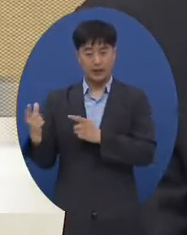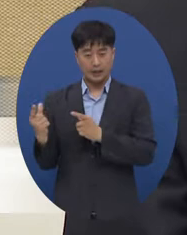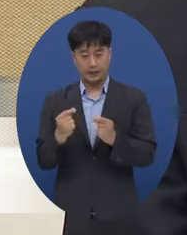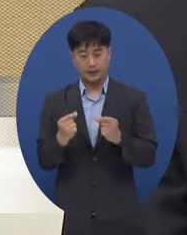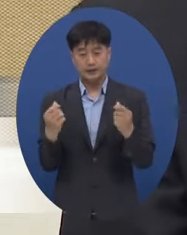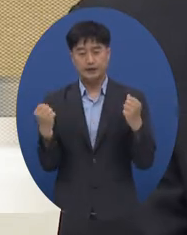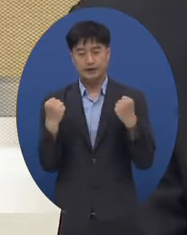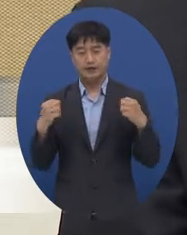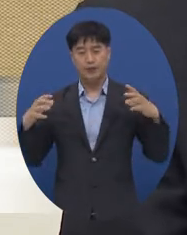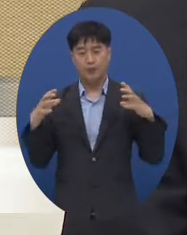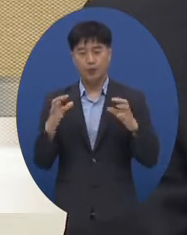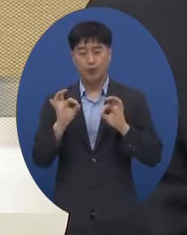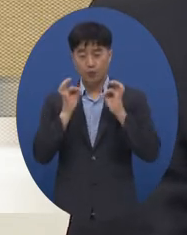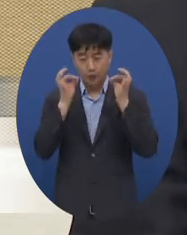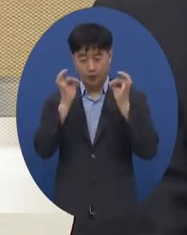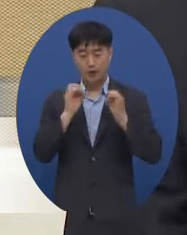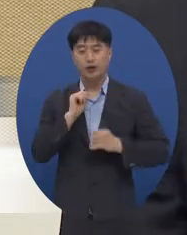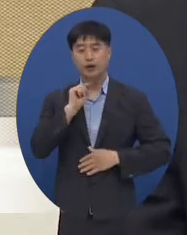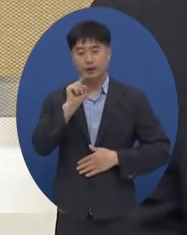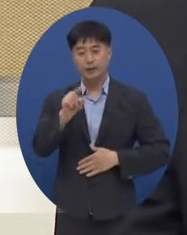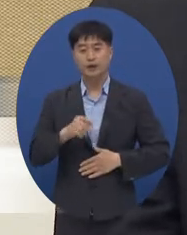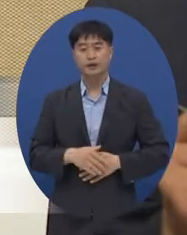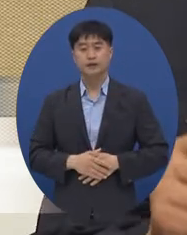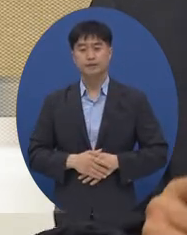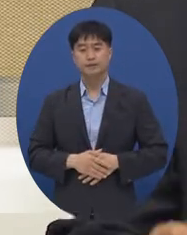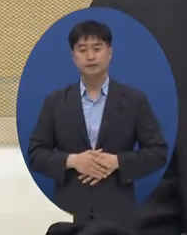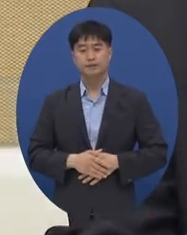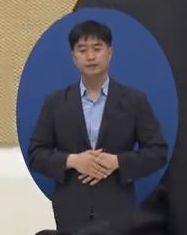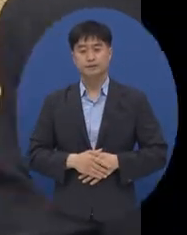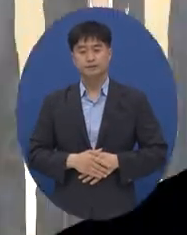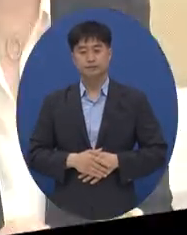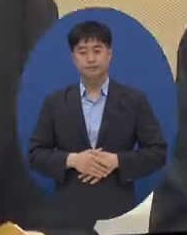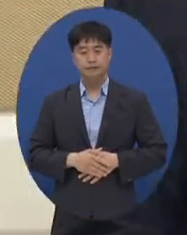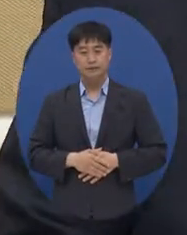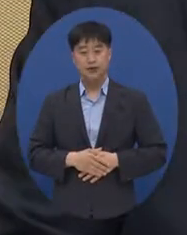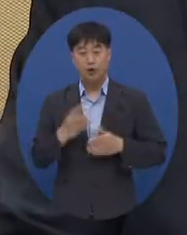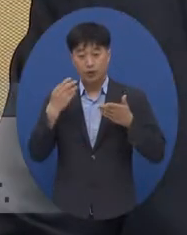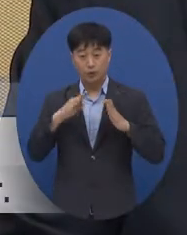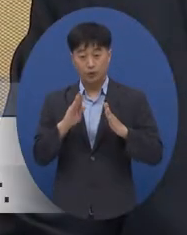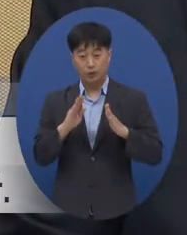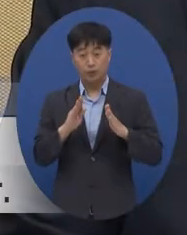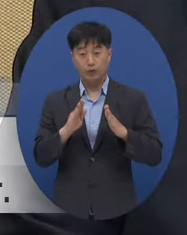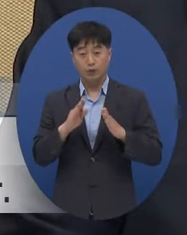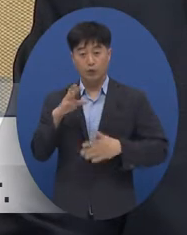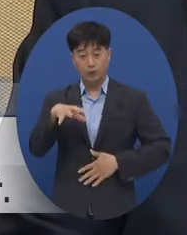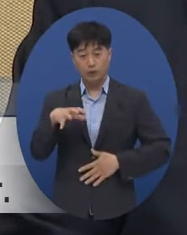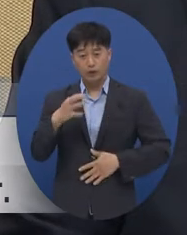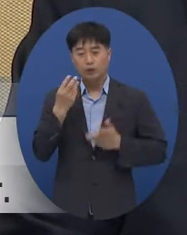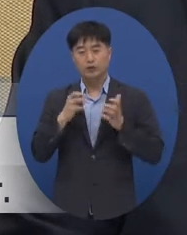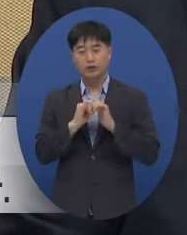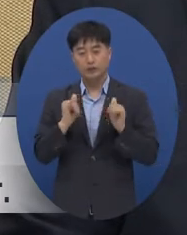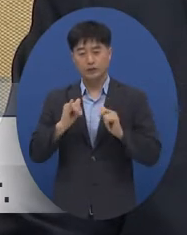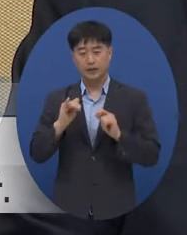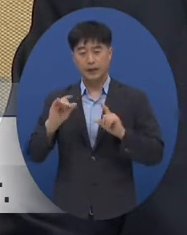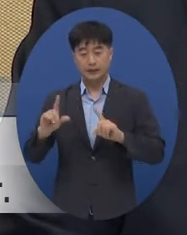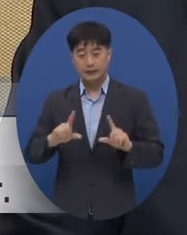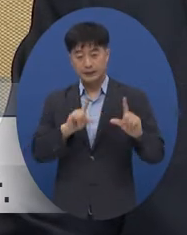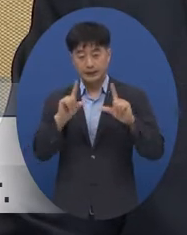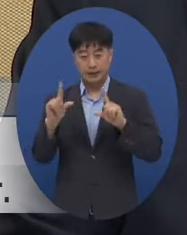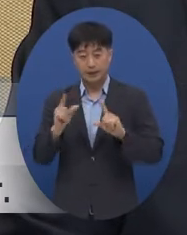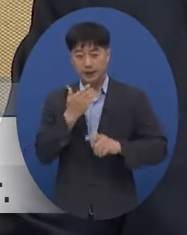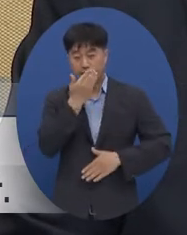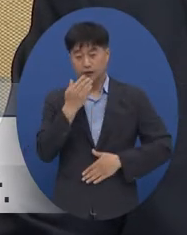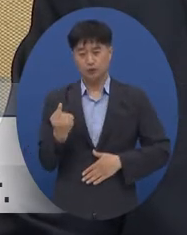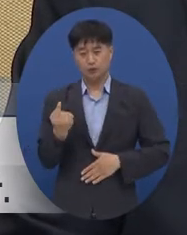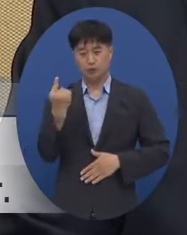의원으로서 같이 합심하고 노력을 하겠습니다. 경기도에서 우리 도민들의